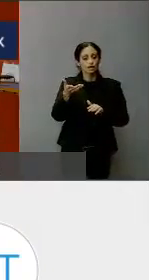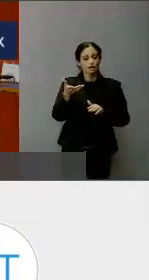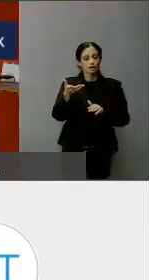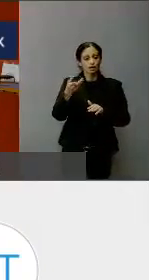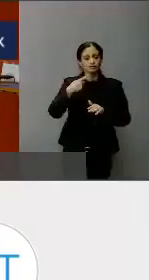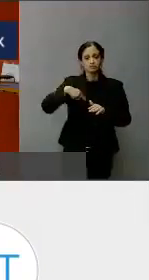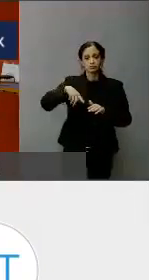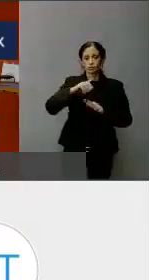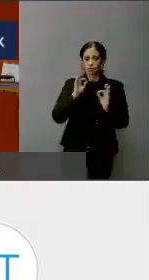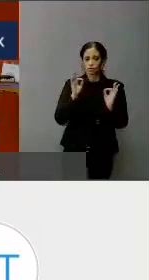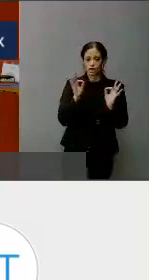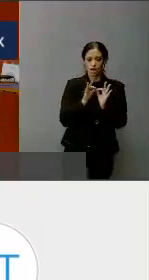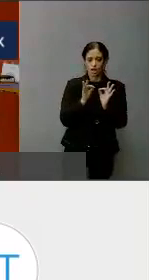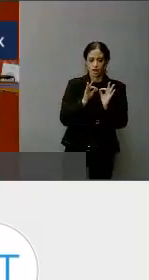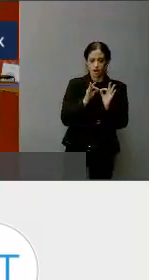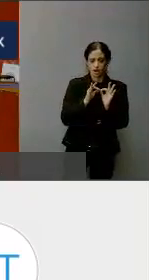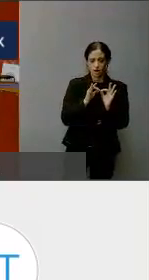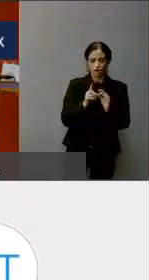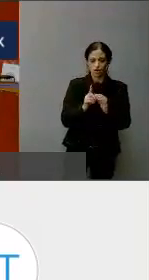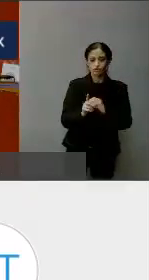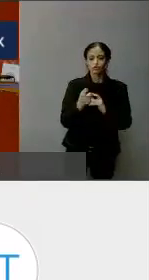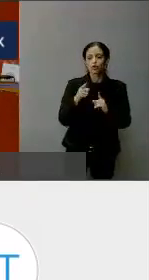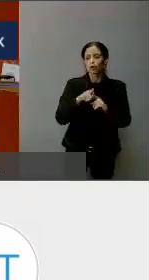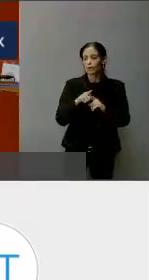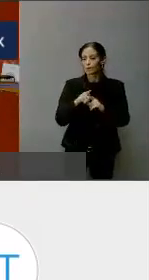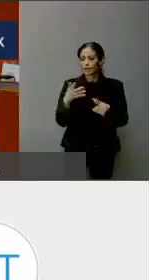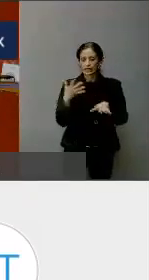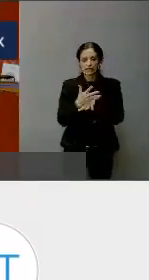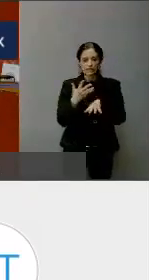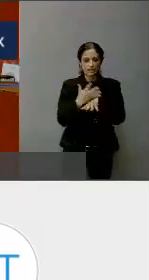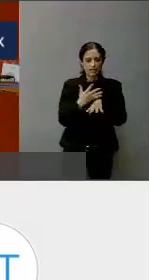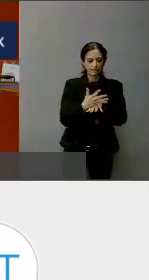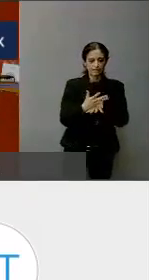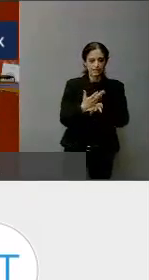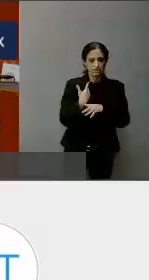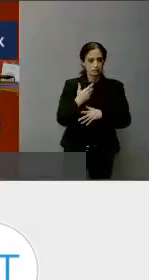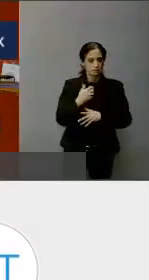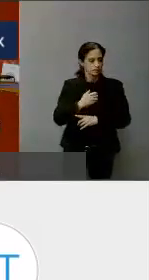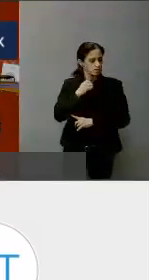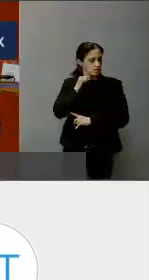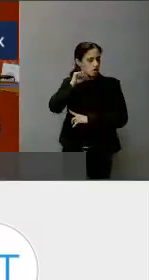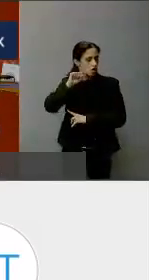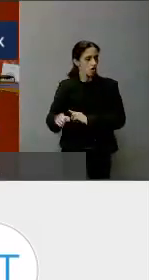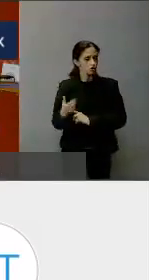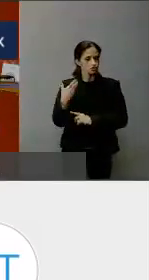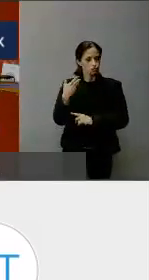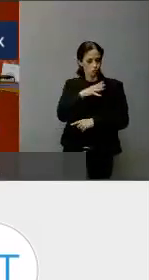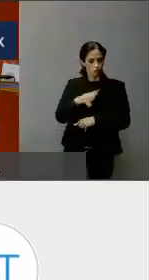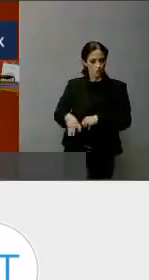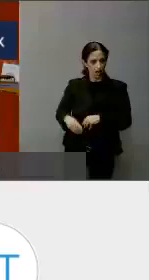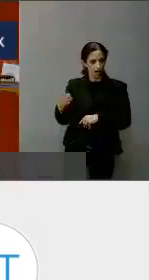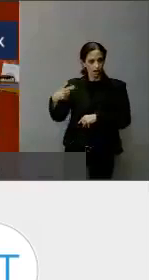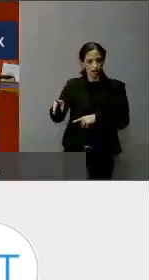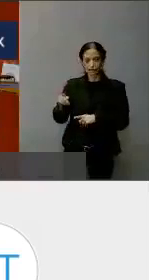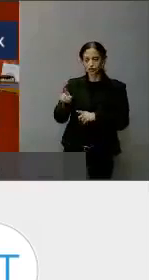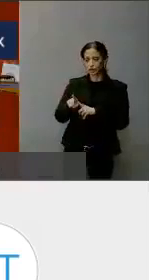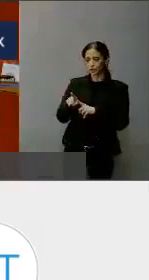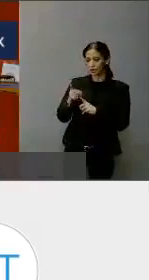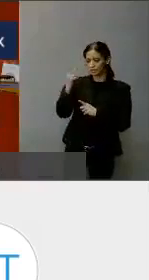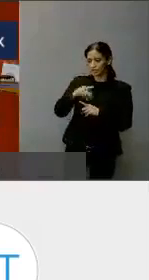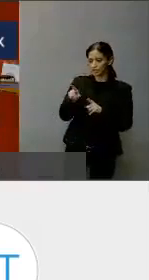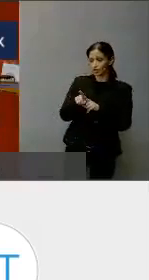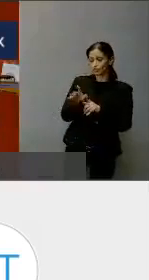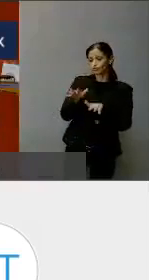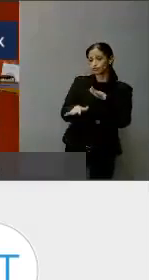interventi che trasudano di odio sociale nei confronti del marchese perché io penso che la dimestichezza con marchesi forse ce l'ha più la